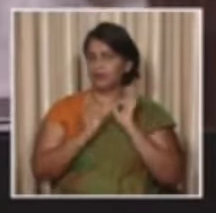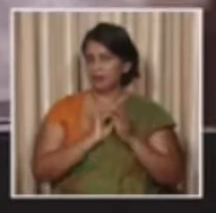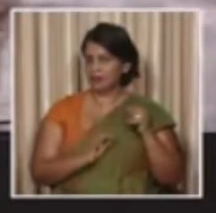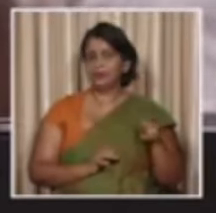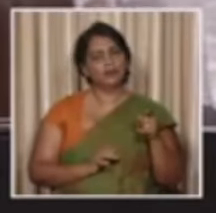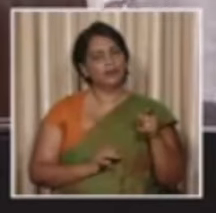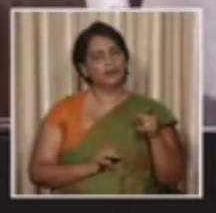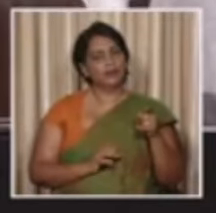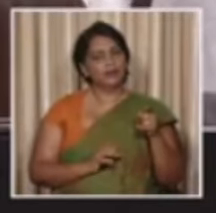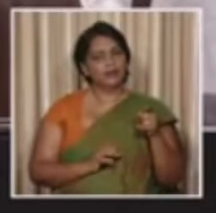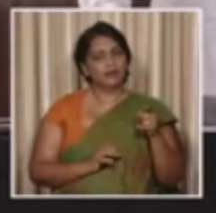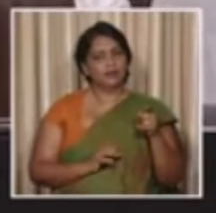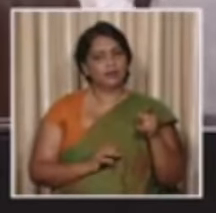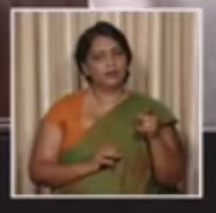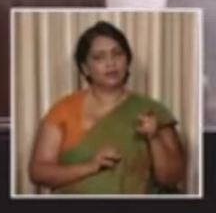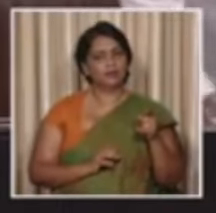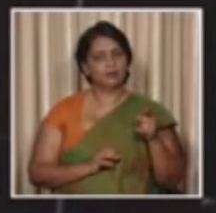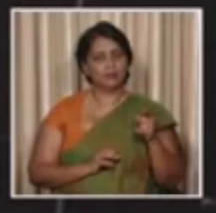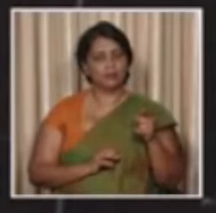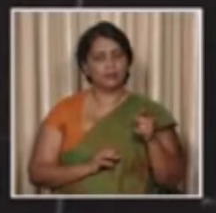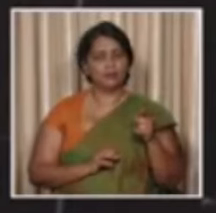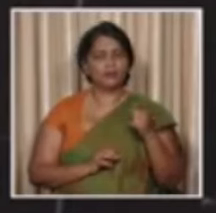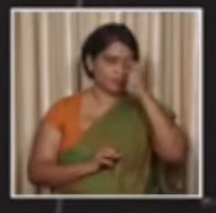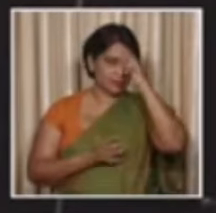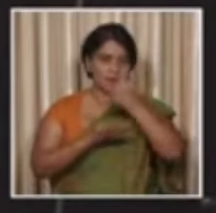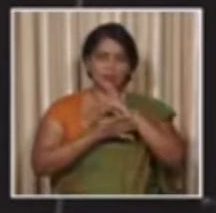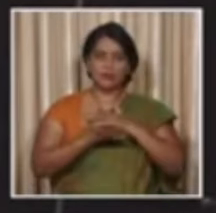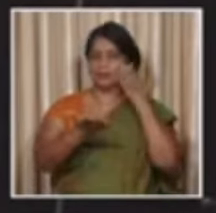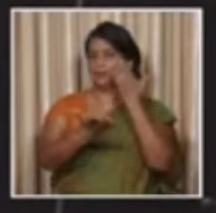දරණ ස්ථානයේ පදිංචි කේජී විජේකුමාර මහතාගෙන්